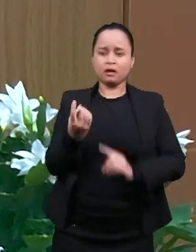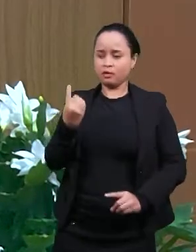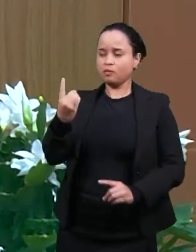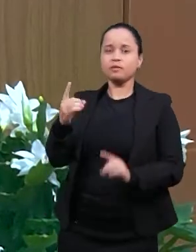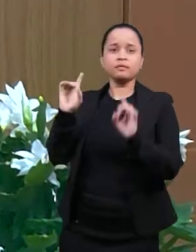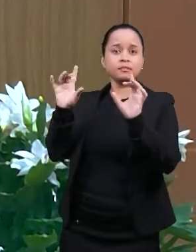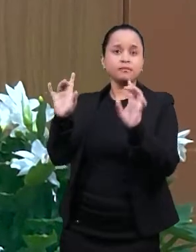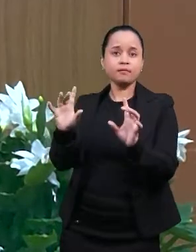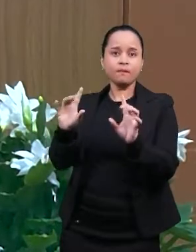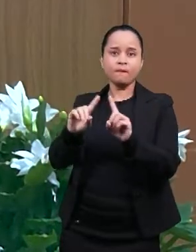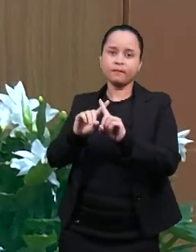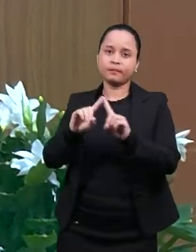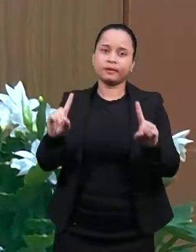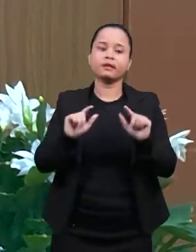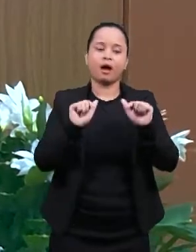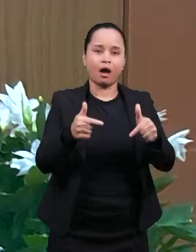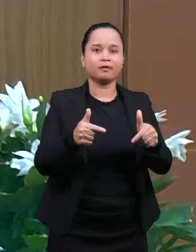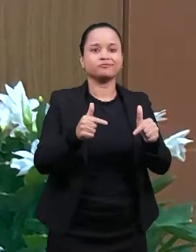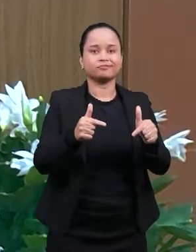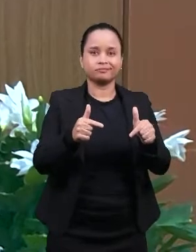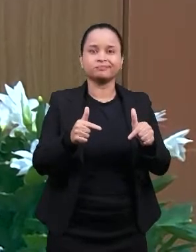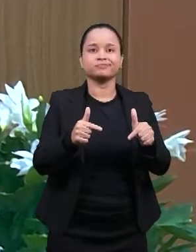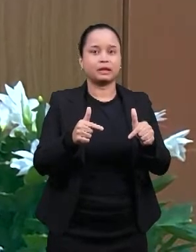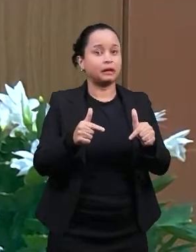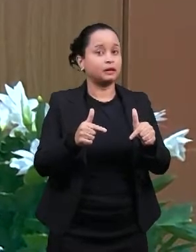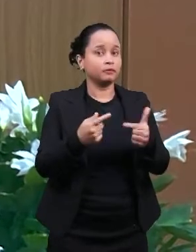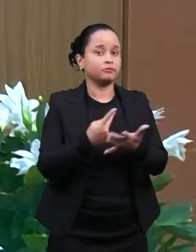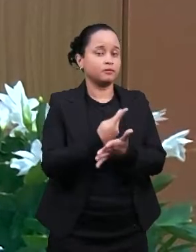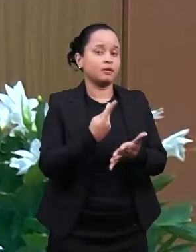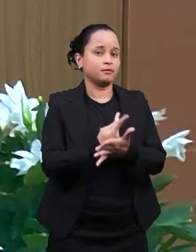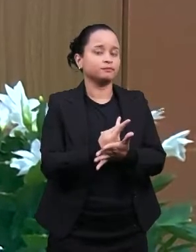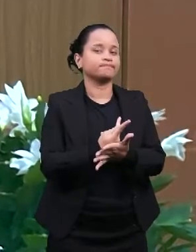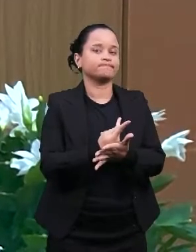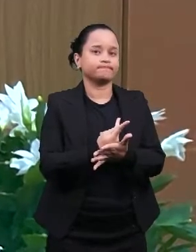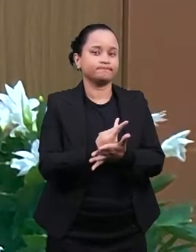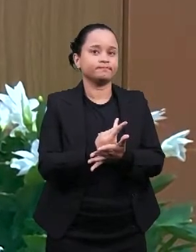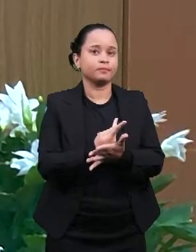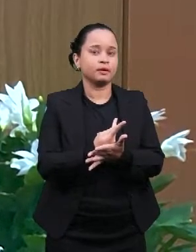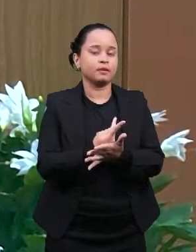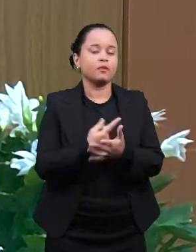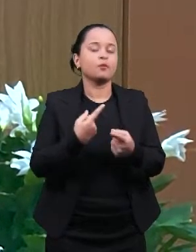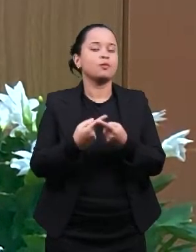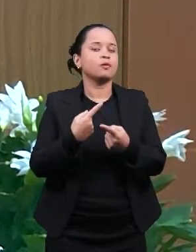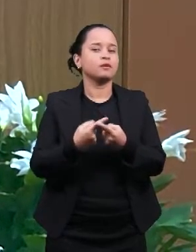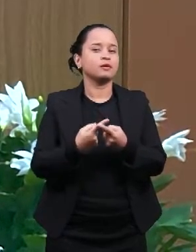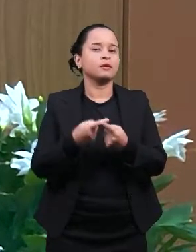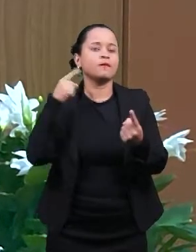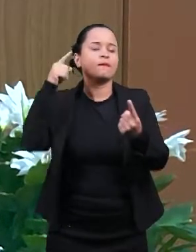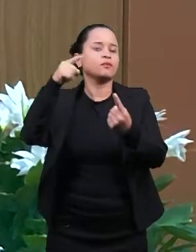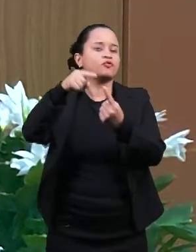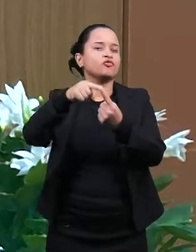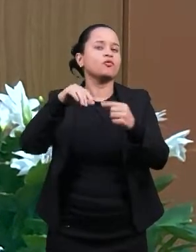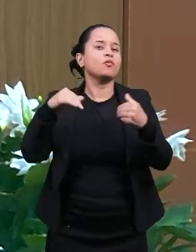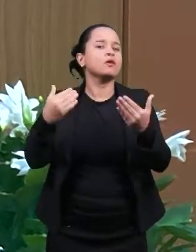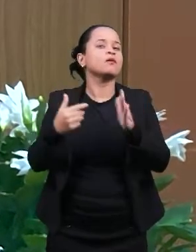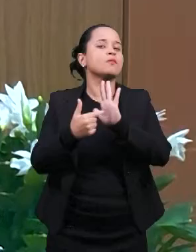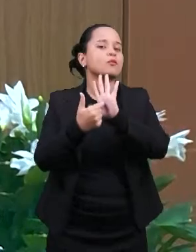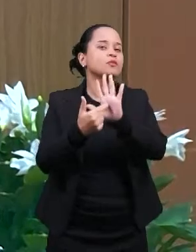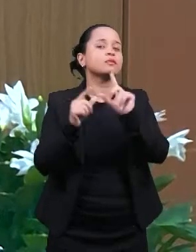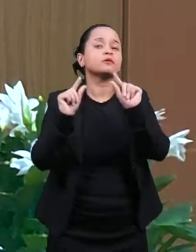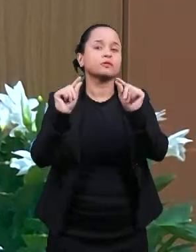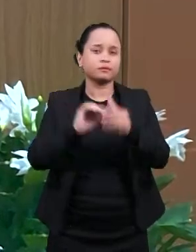кто не мог так поступить. И он так и поступил. Это же для того, чтобы нам продемонстрировать то, что Слово